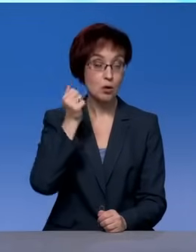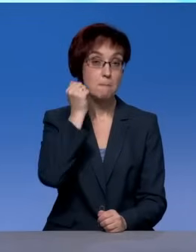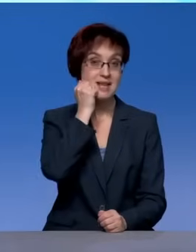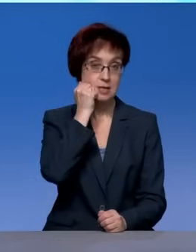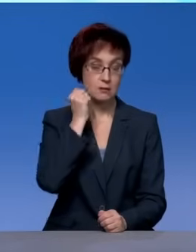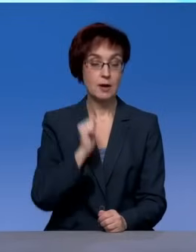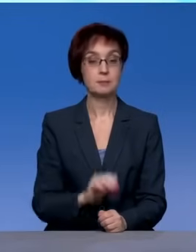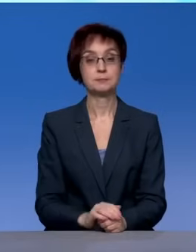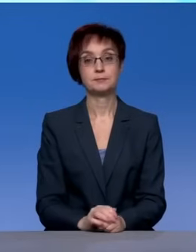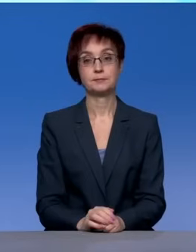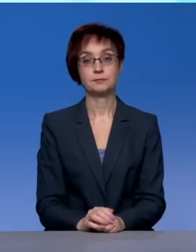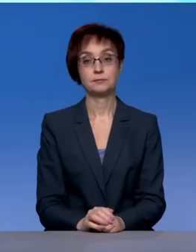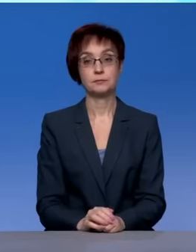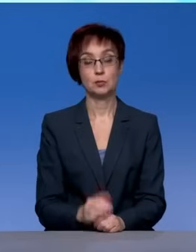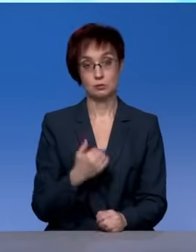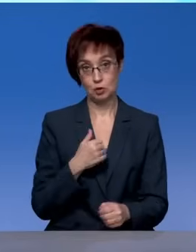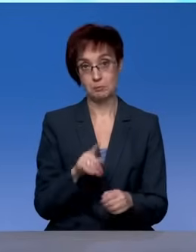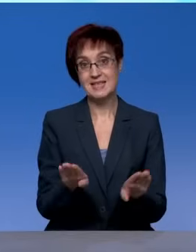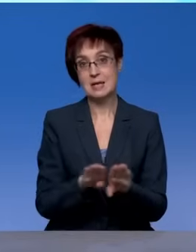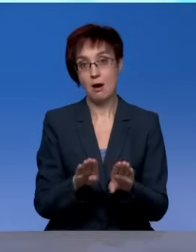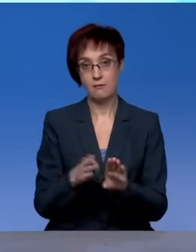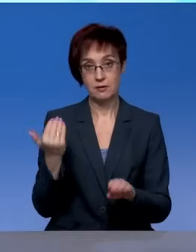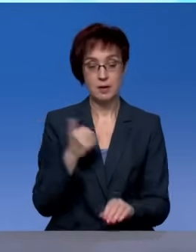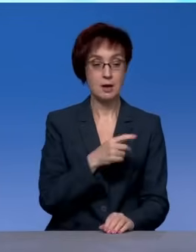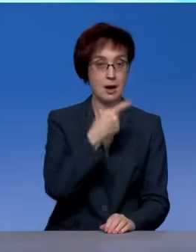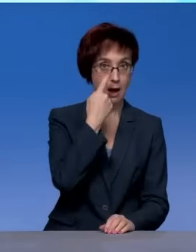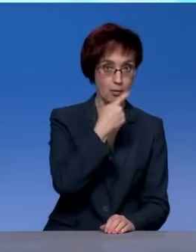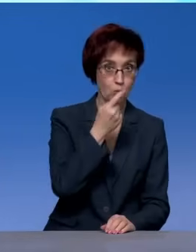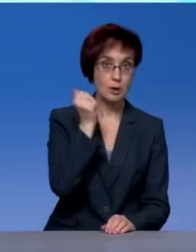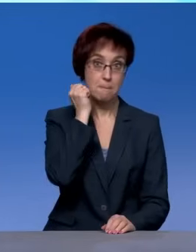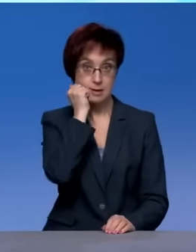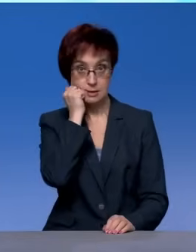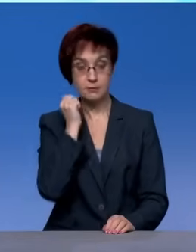нас как раз мы сравнивали Калугу и Москву, и вот Москва. Привет. Добрый вечер.